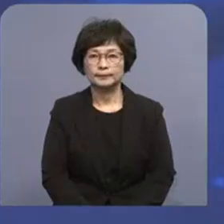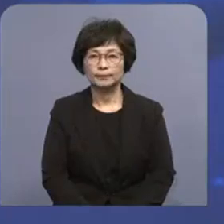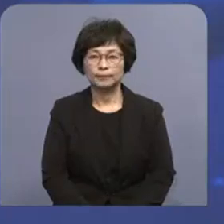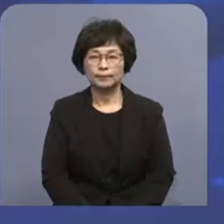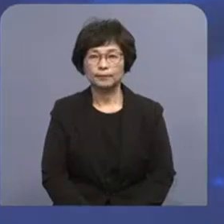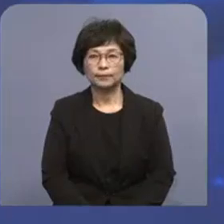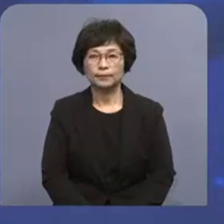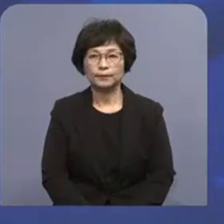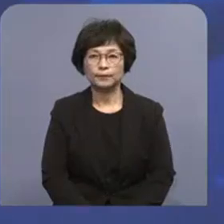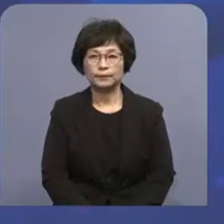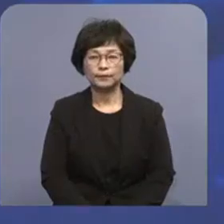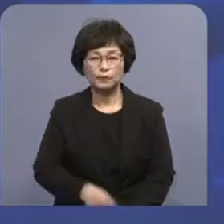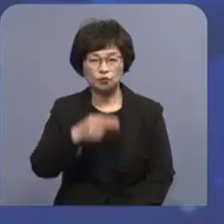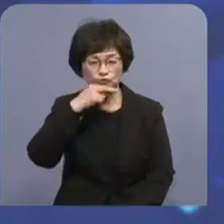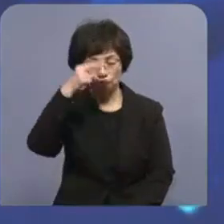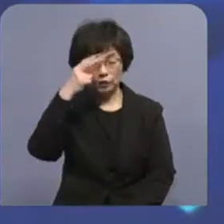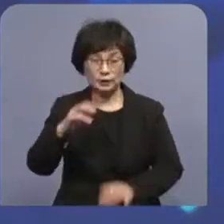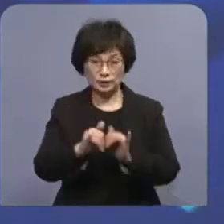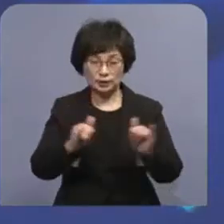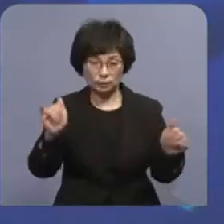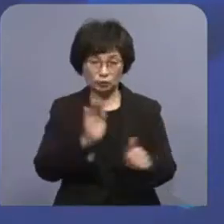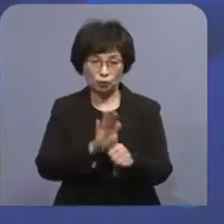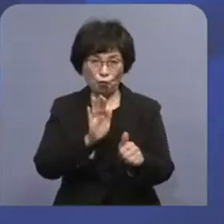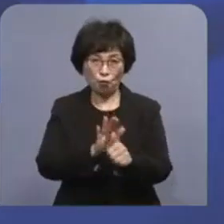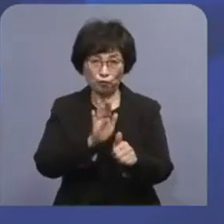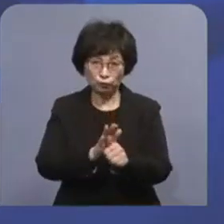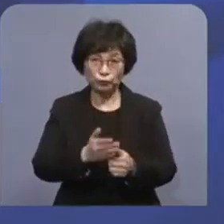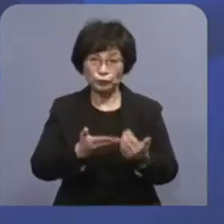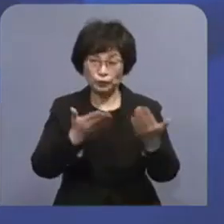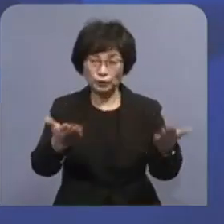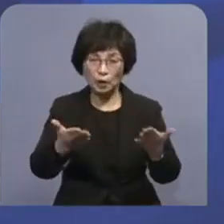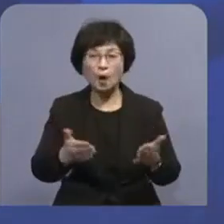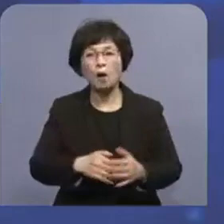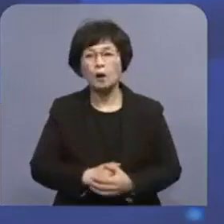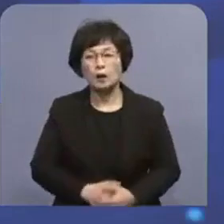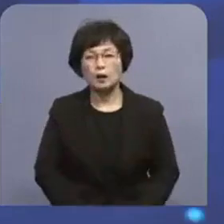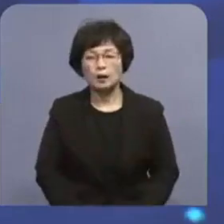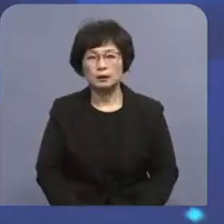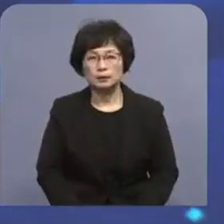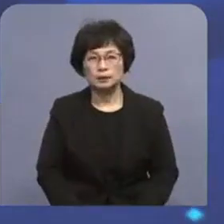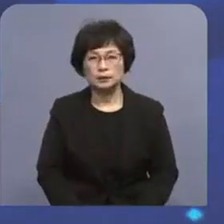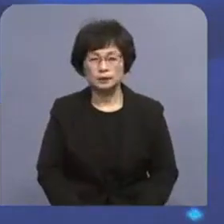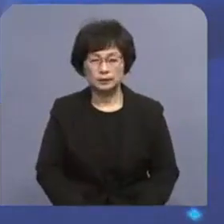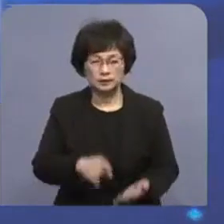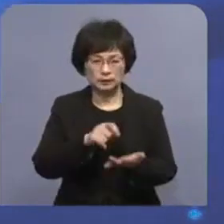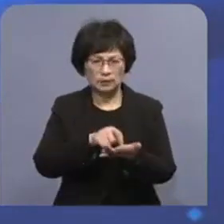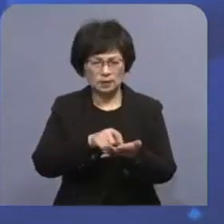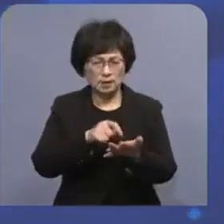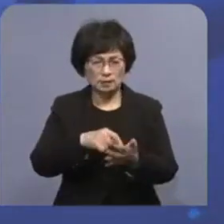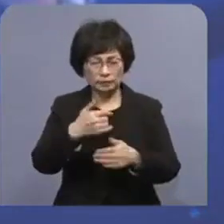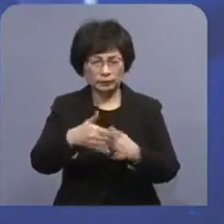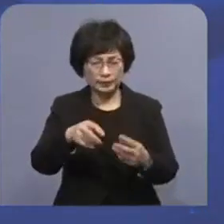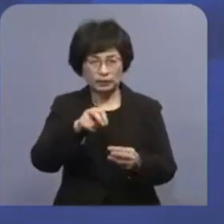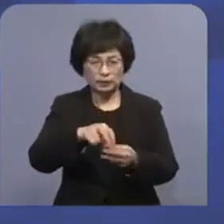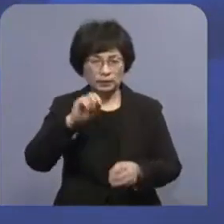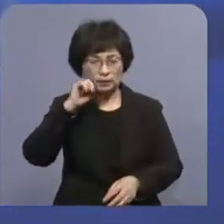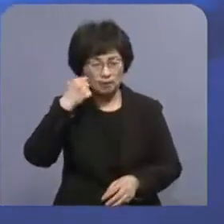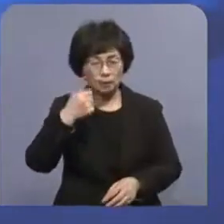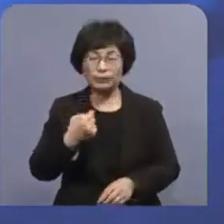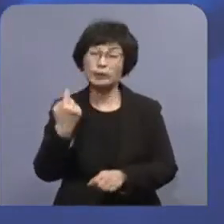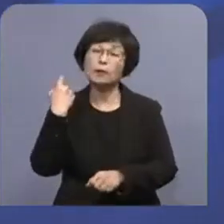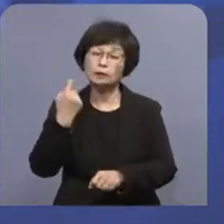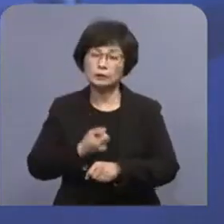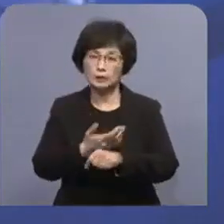네 다음 소식입니다 술 취한 사람을 돕는 응급의료센터가 운영에 어려움을 겪고 있다는 소식 어제 보도해 드렸었죠